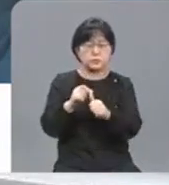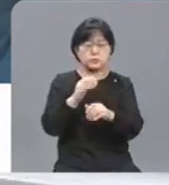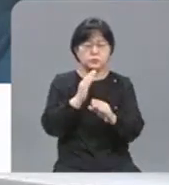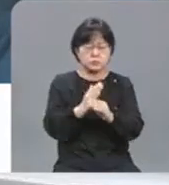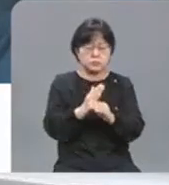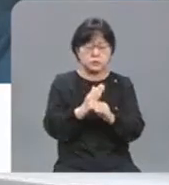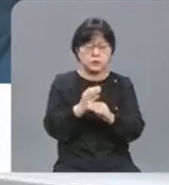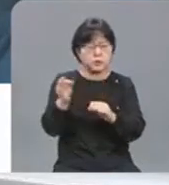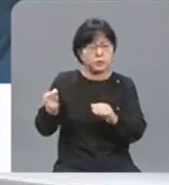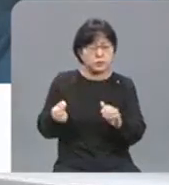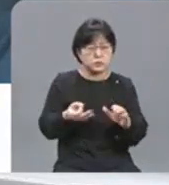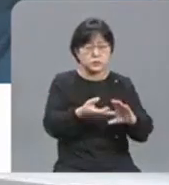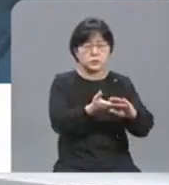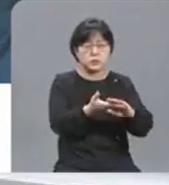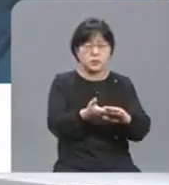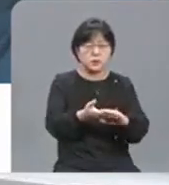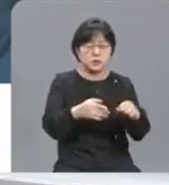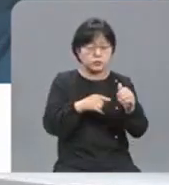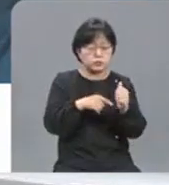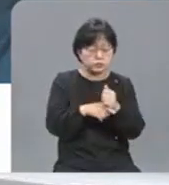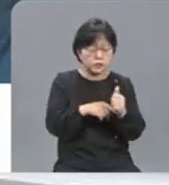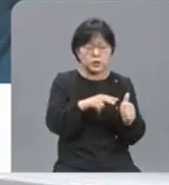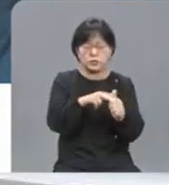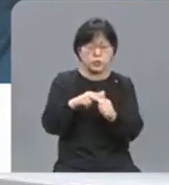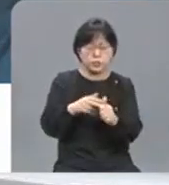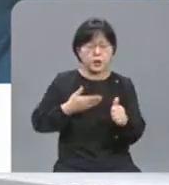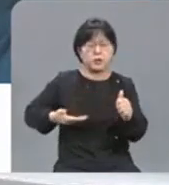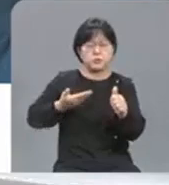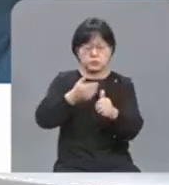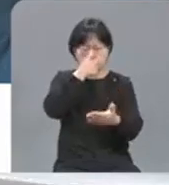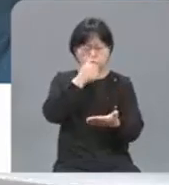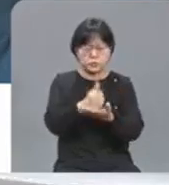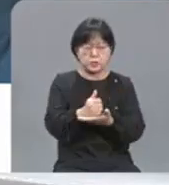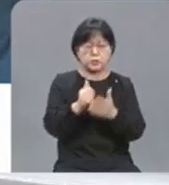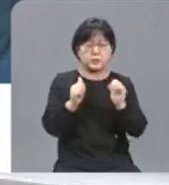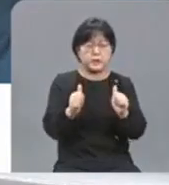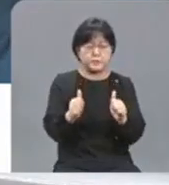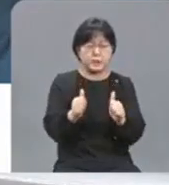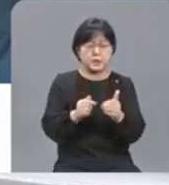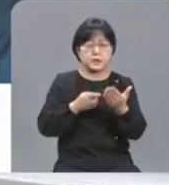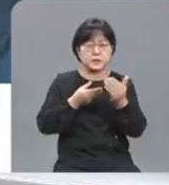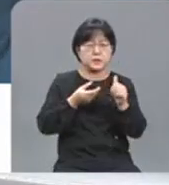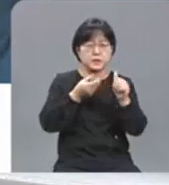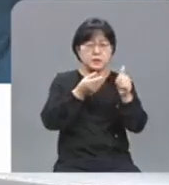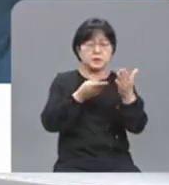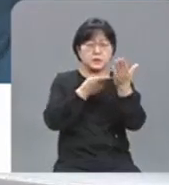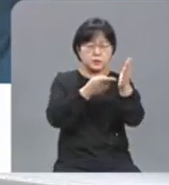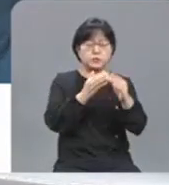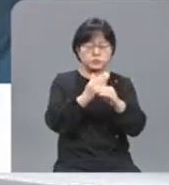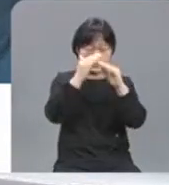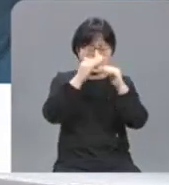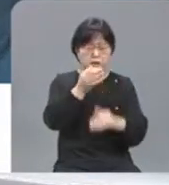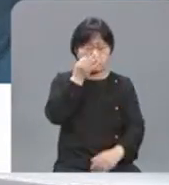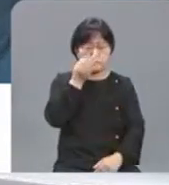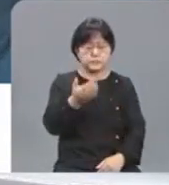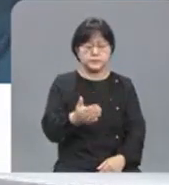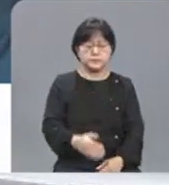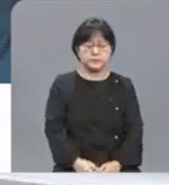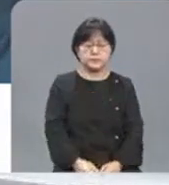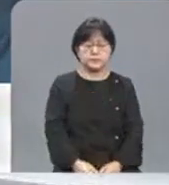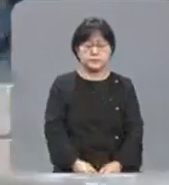뒷돈을 전달하거나 수사 정보를 흘려준 혐의 등으로 이따라 재판에 넘겨졌습니다 김호 기자가 보도합니다